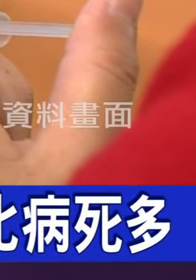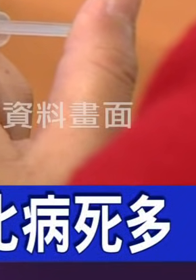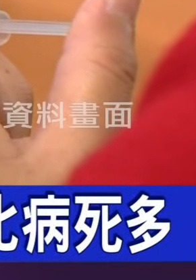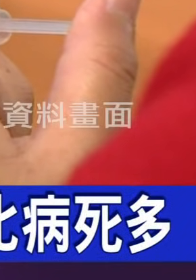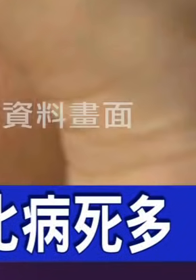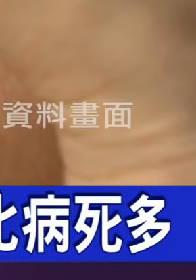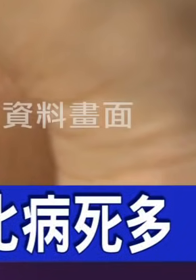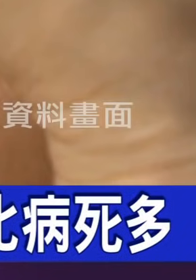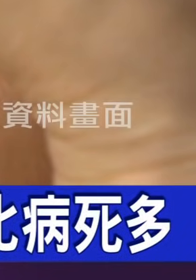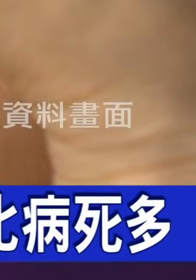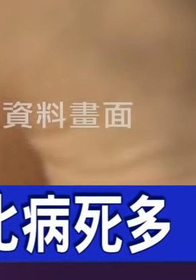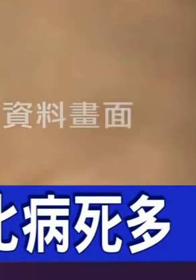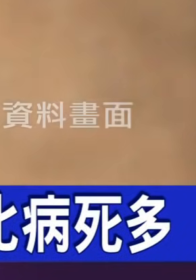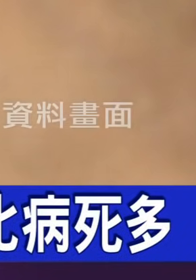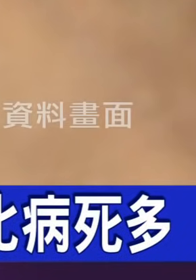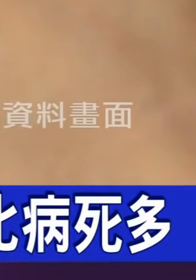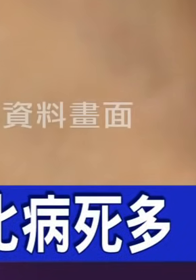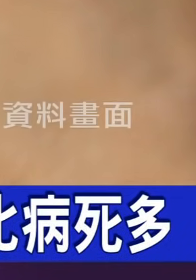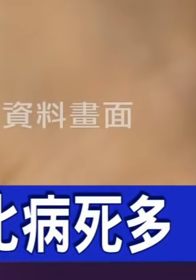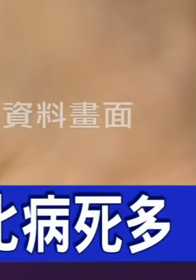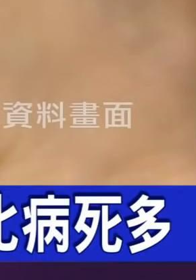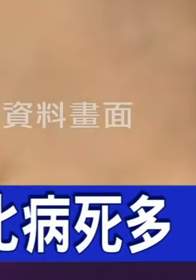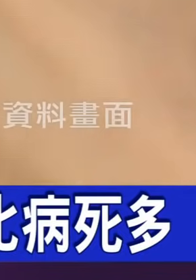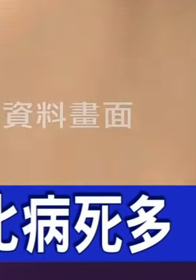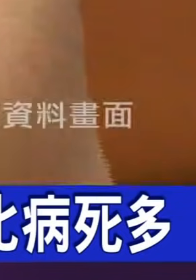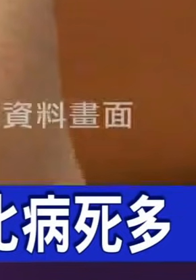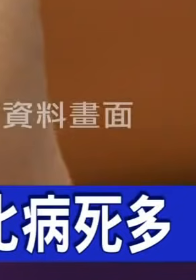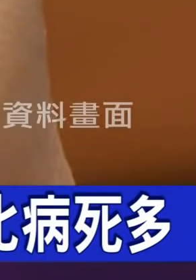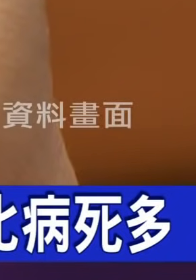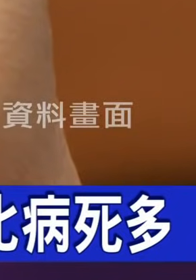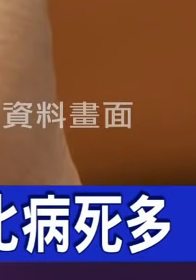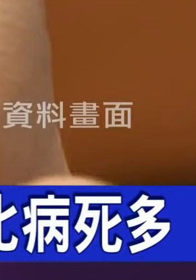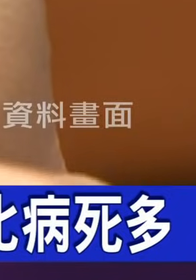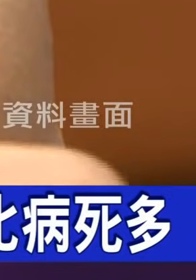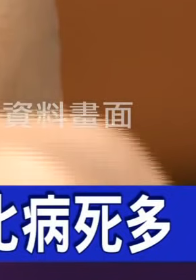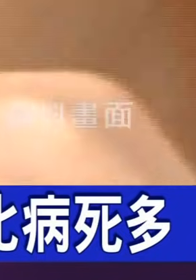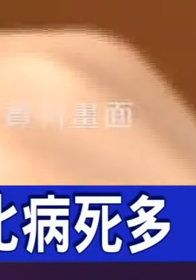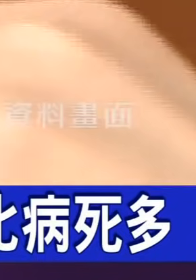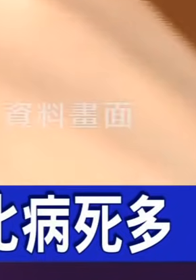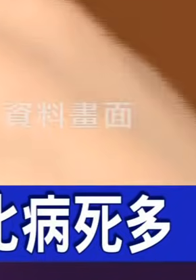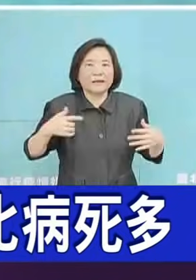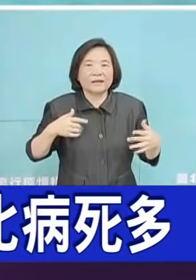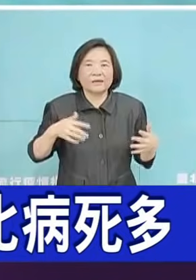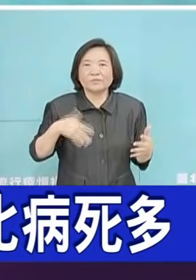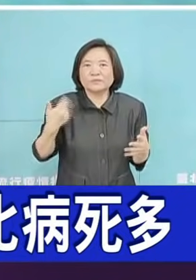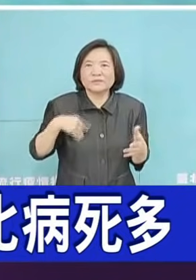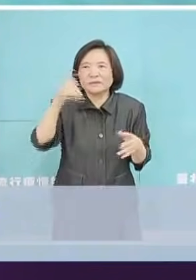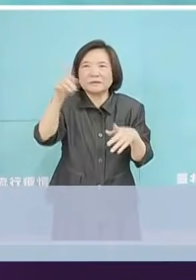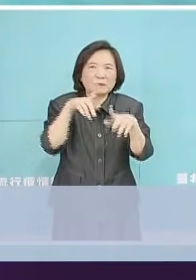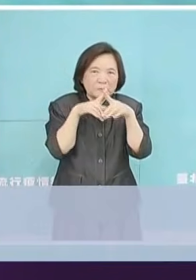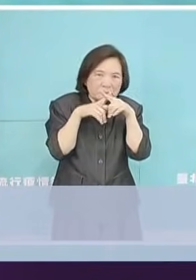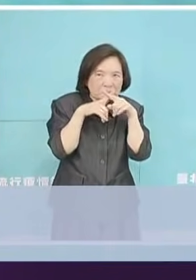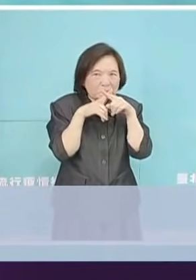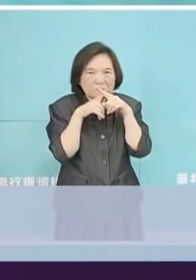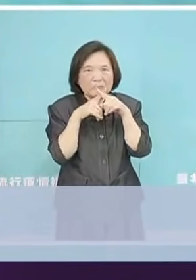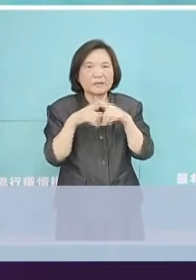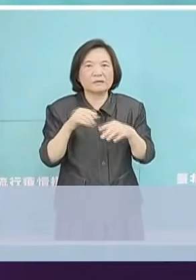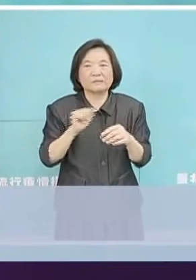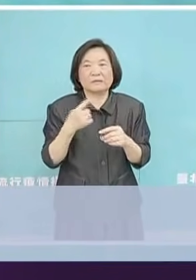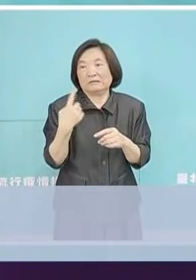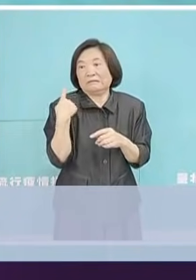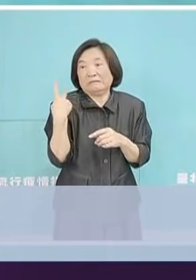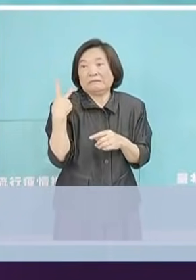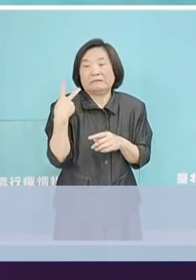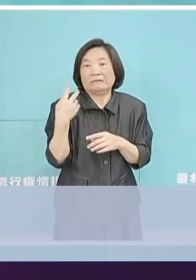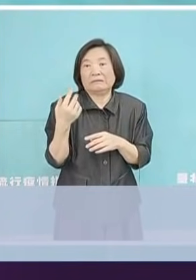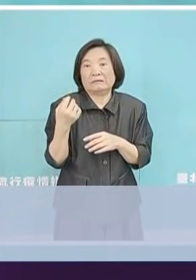到记者会前一刻才被告知，疫苗数量从5.6万剂缩水到3.5万剂。 他们也搞神秘嘛，他前一天两